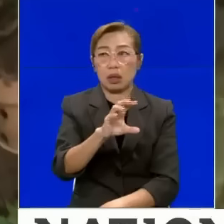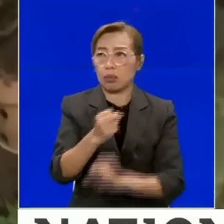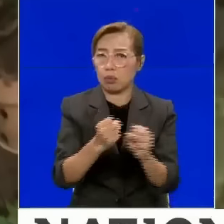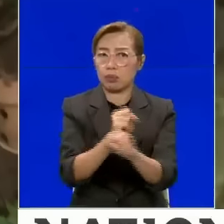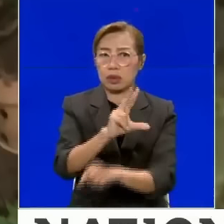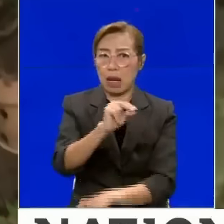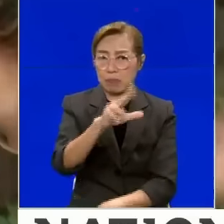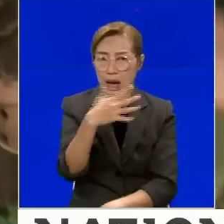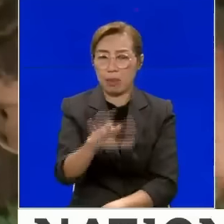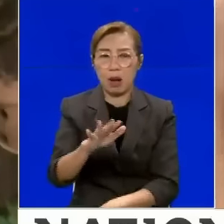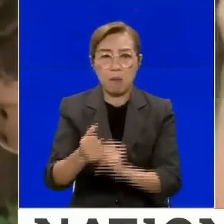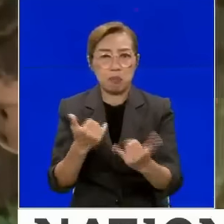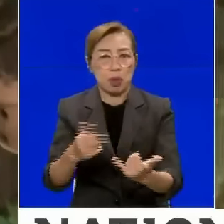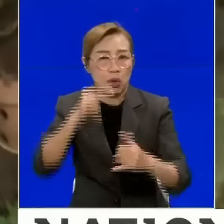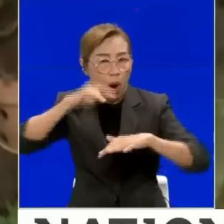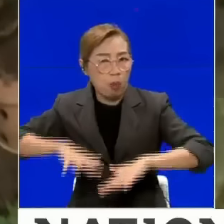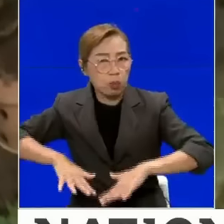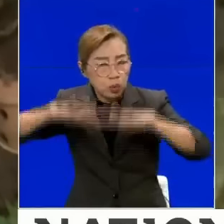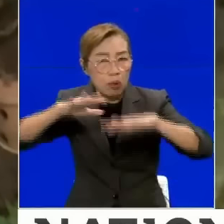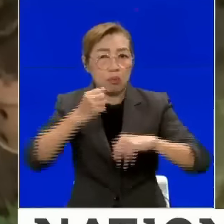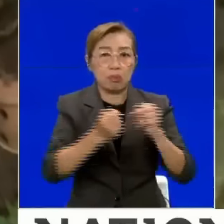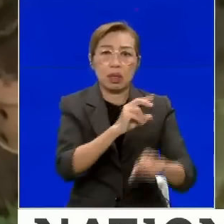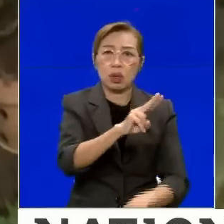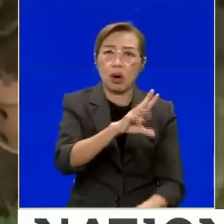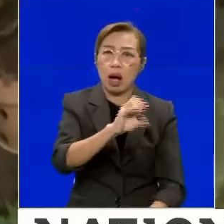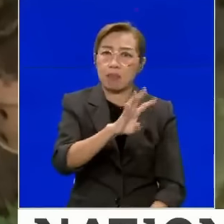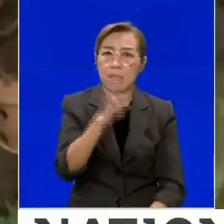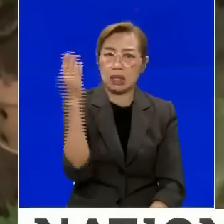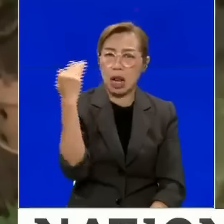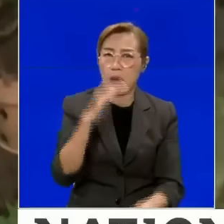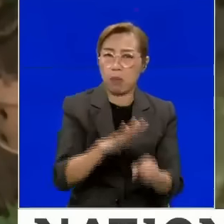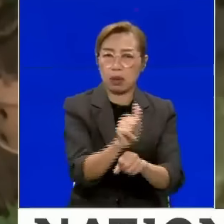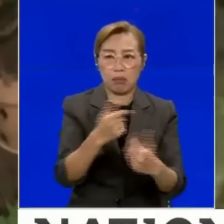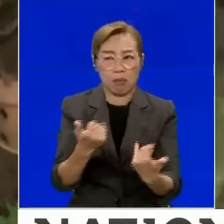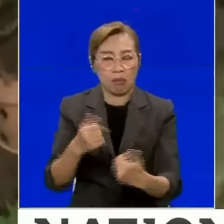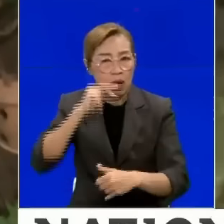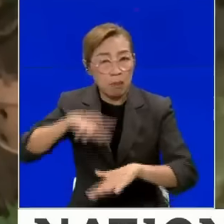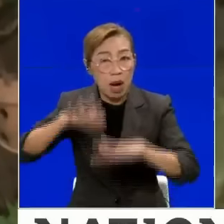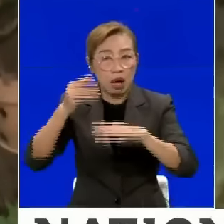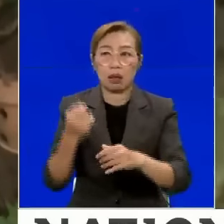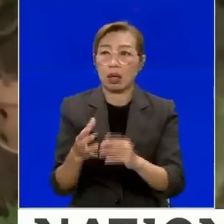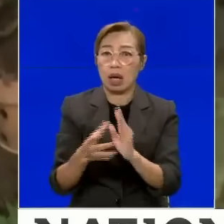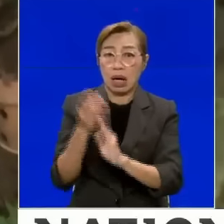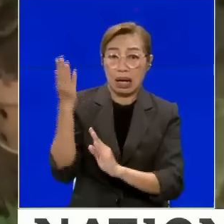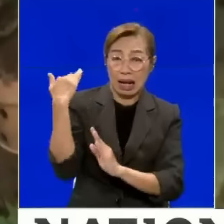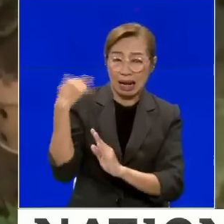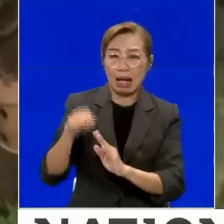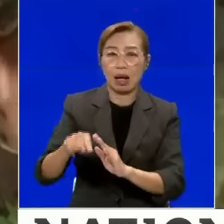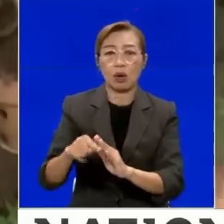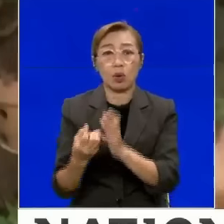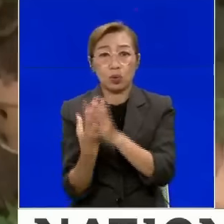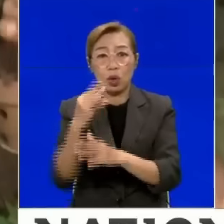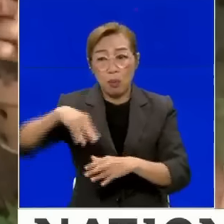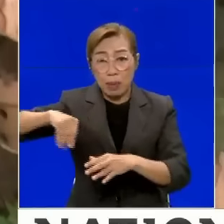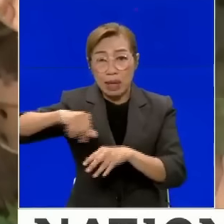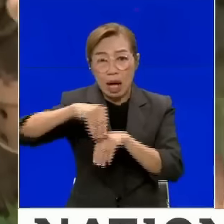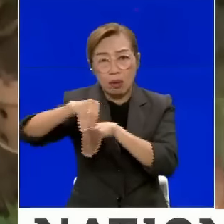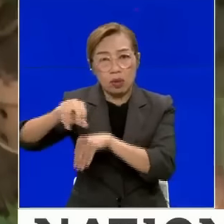นี้ครับลงทุนไปเมื่อสัปดาห์ที่แล้วเองปลูกต้นมะนาวไป300ต้นเมื่ออาทิตย์ที่แล้วเสียหายตายเรียบเลยครับ